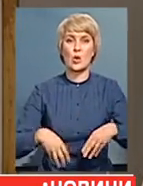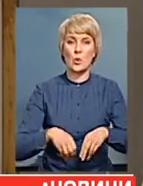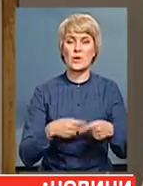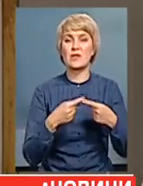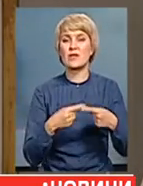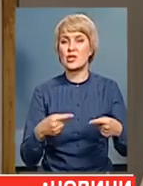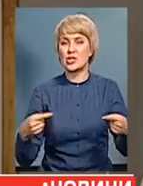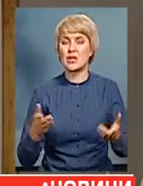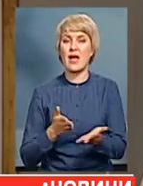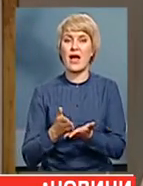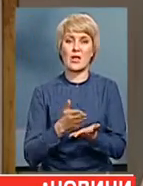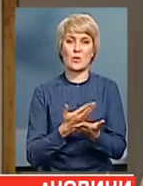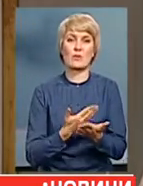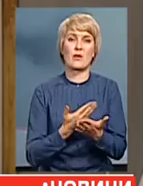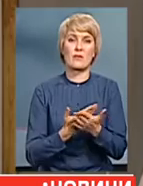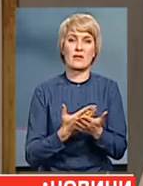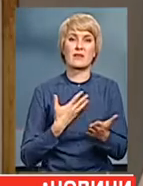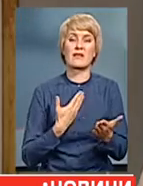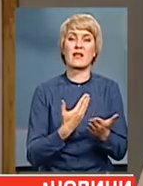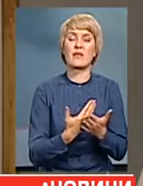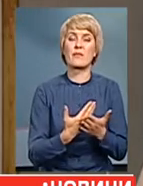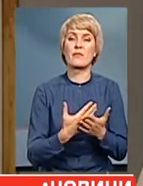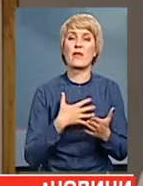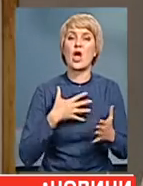яких, наприклад, належать родини загиблих або зниклих